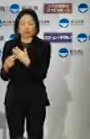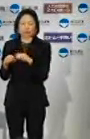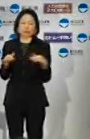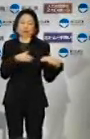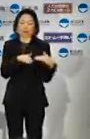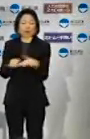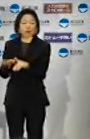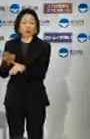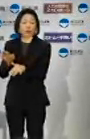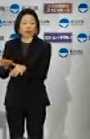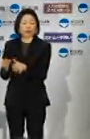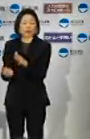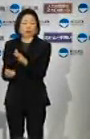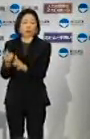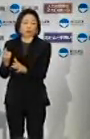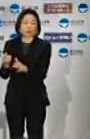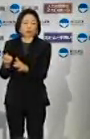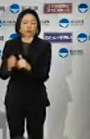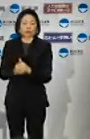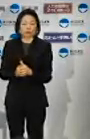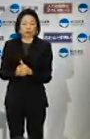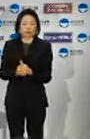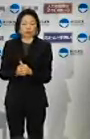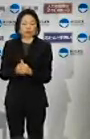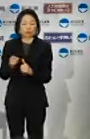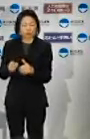した医療への負荷を考えますと、今